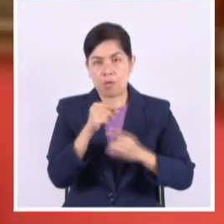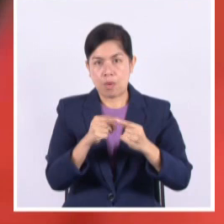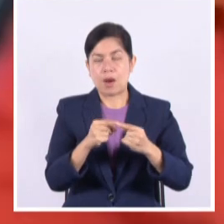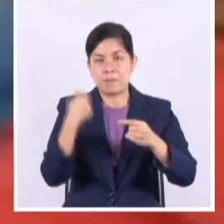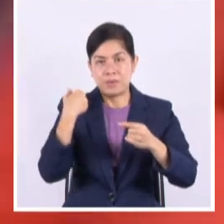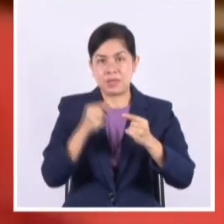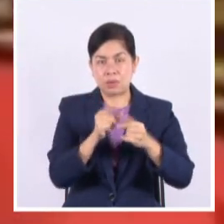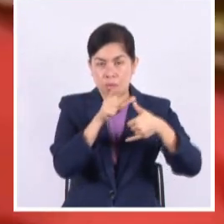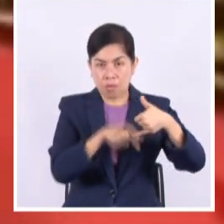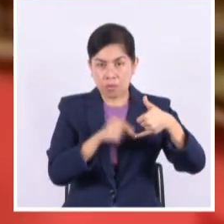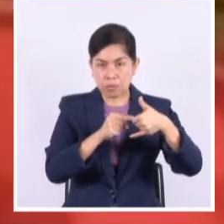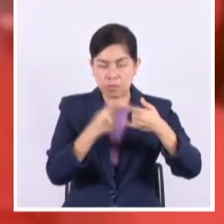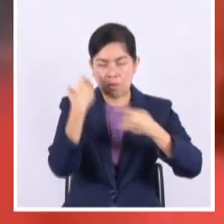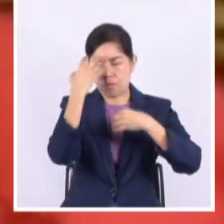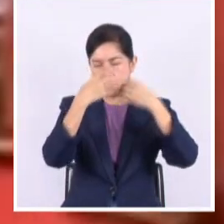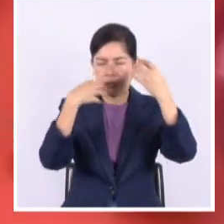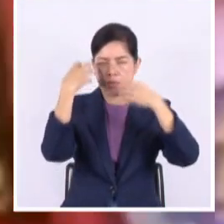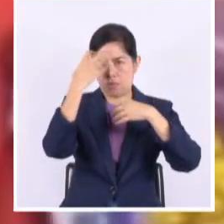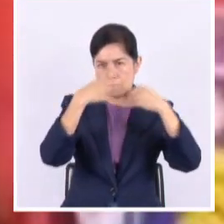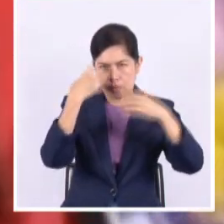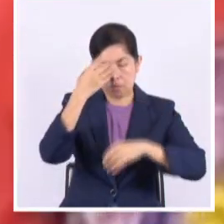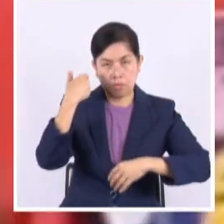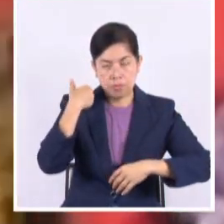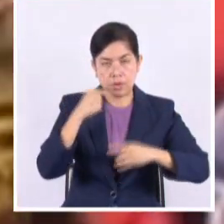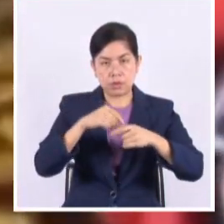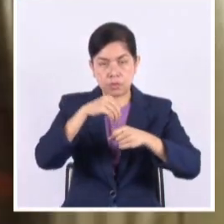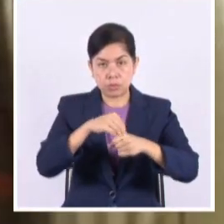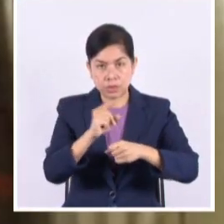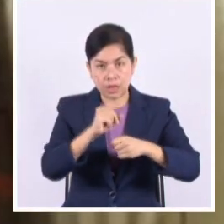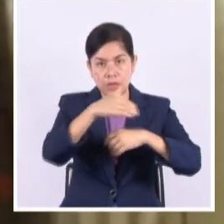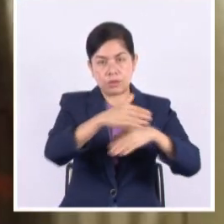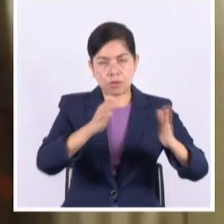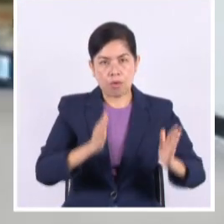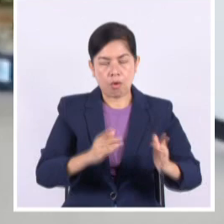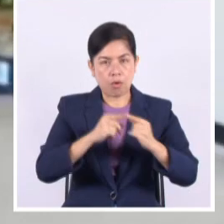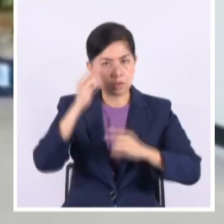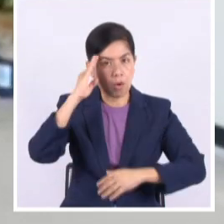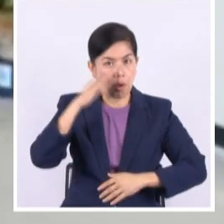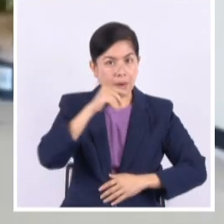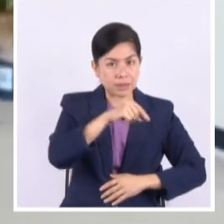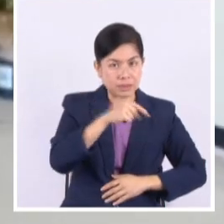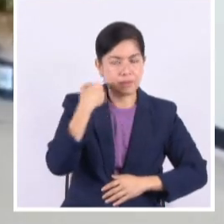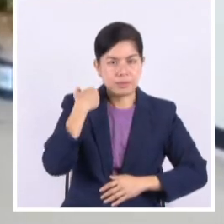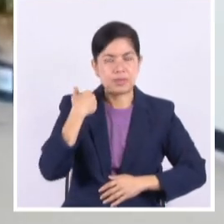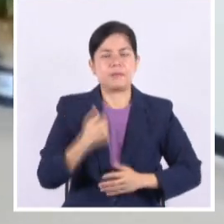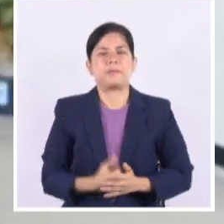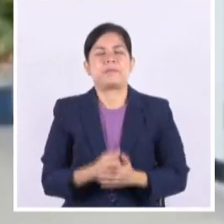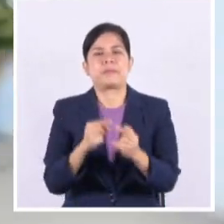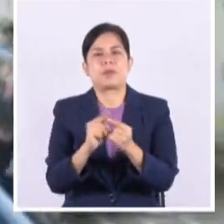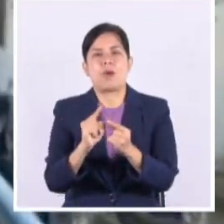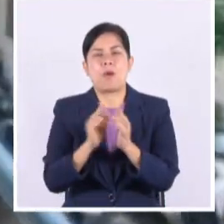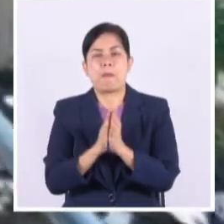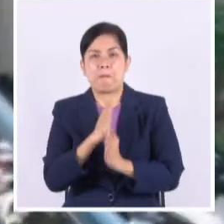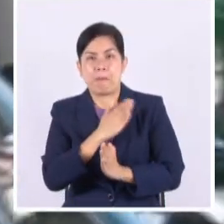เหล้าคุ้มคลั่งส่งเสียงดังอยู่ที่หอพักแห่งหนึ่งนะคะเมื่อสักครู่ที่บอกว่ามีพระทะเลาะกันเนี่ยเกิดขึ้นวันก่อน7พฤศจิกาย